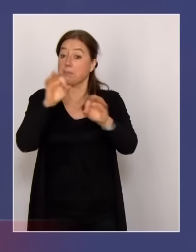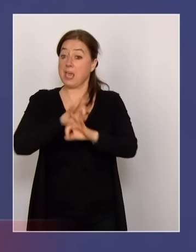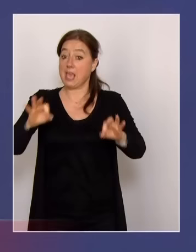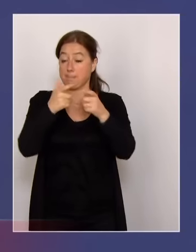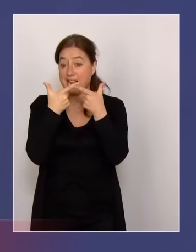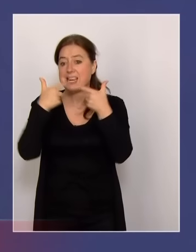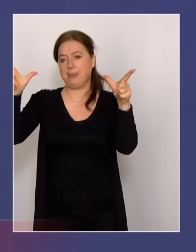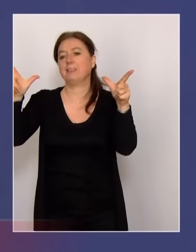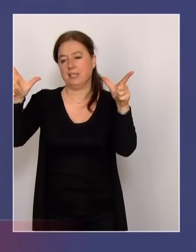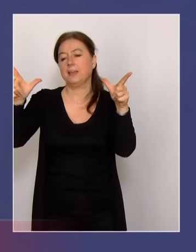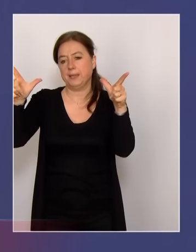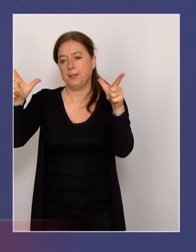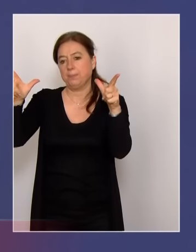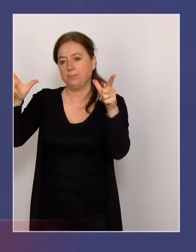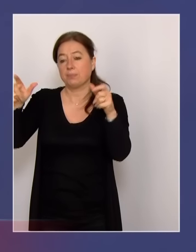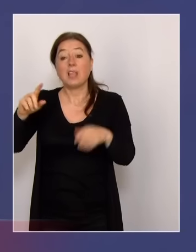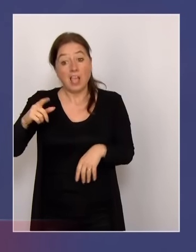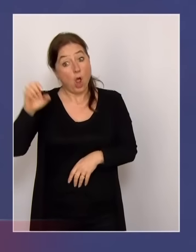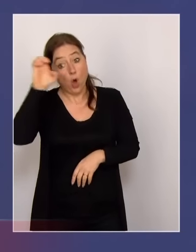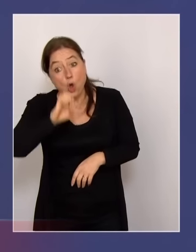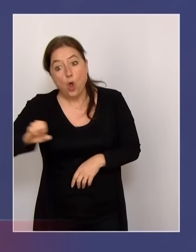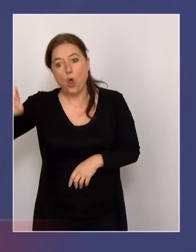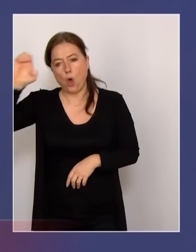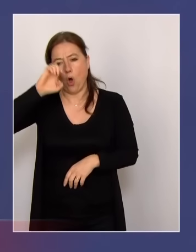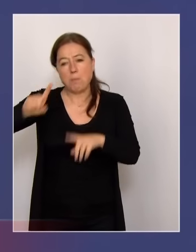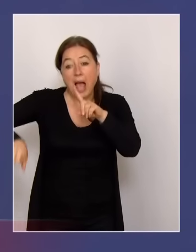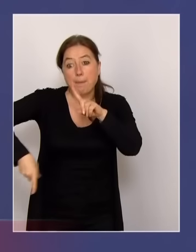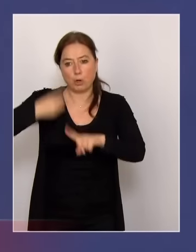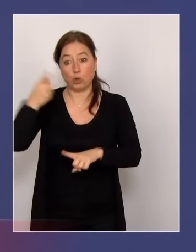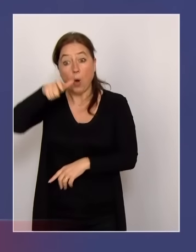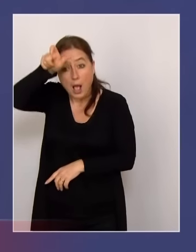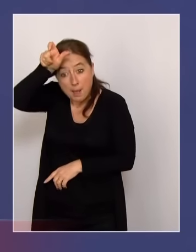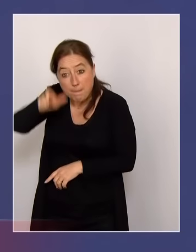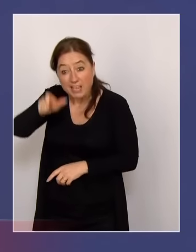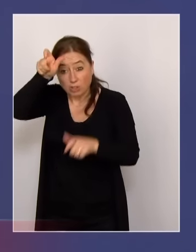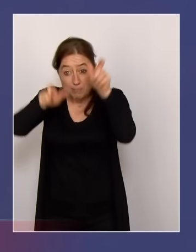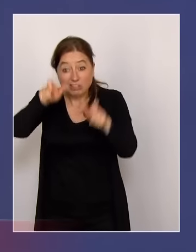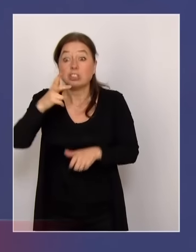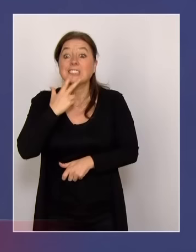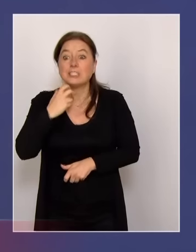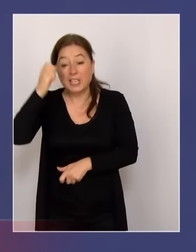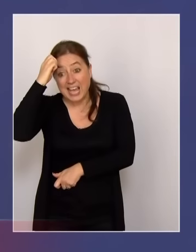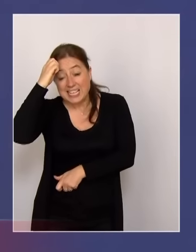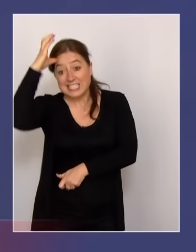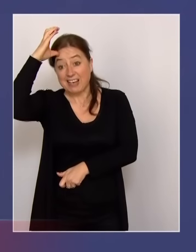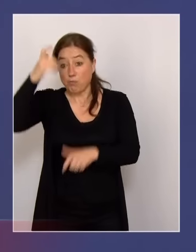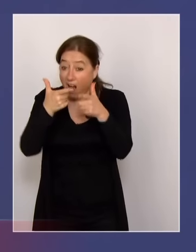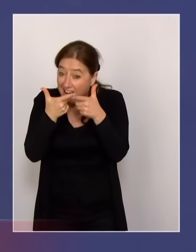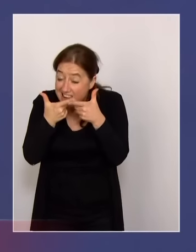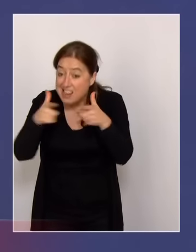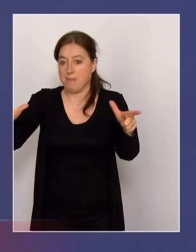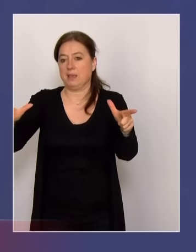c'est une confiance dans l'individu libre doté de raison c'est une confiance dans le savoir la liberté